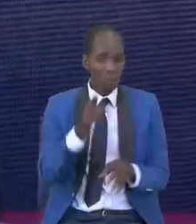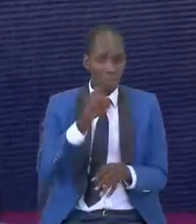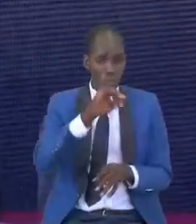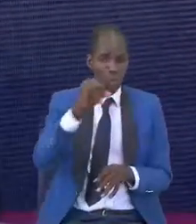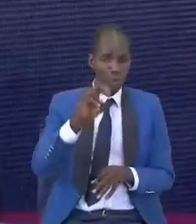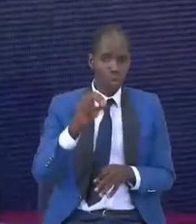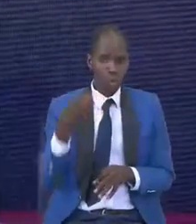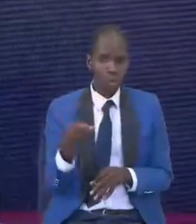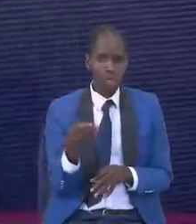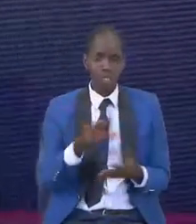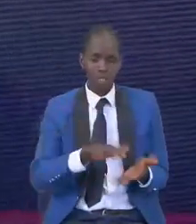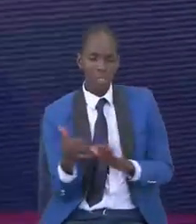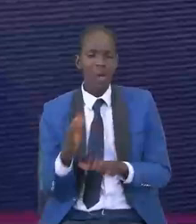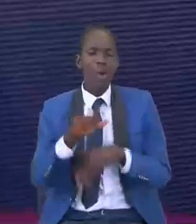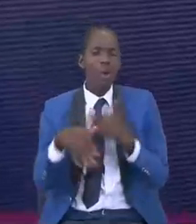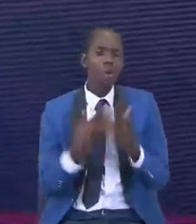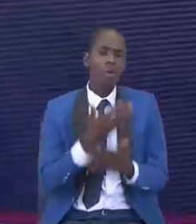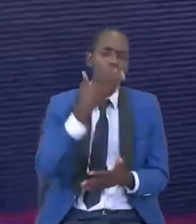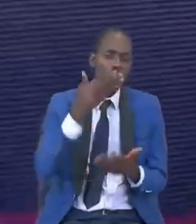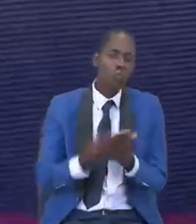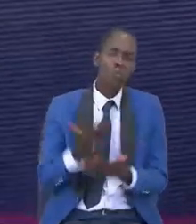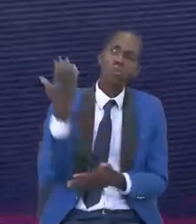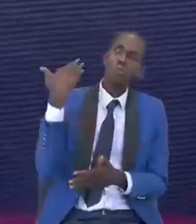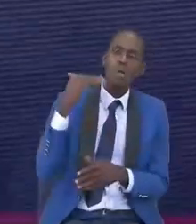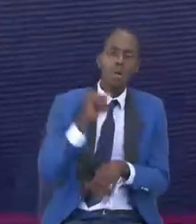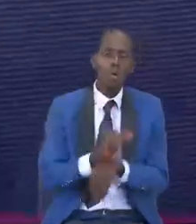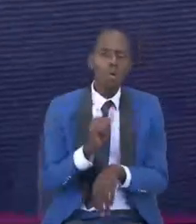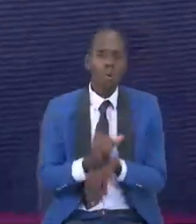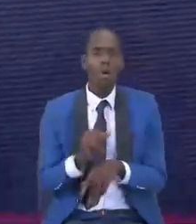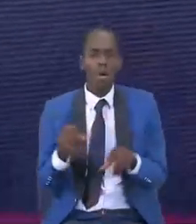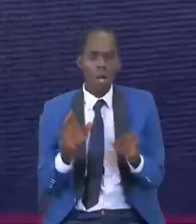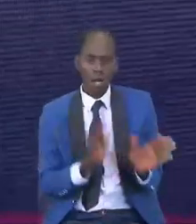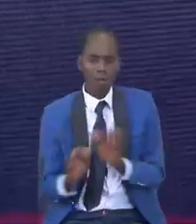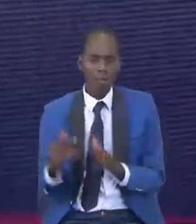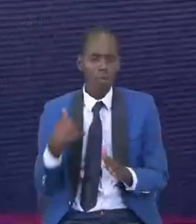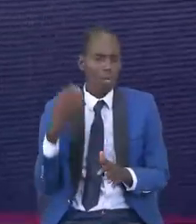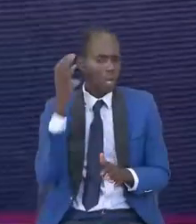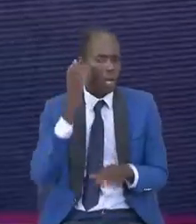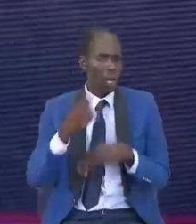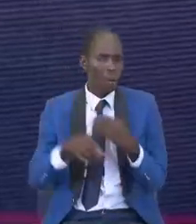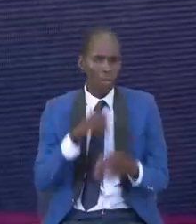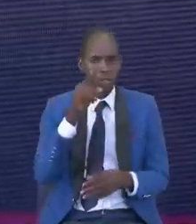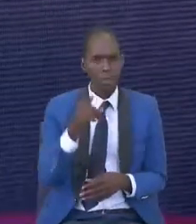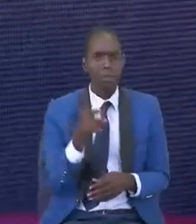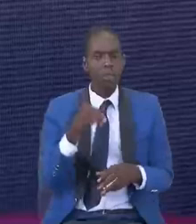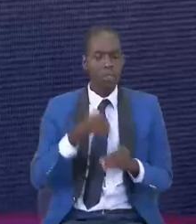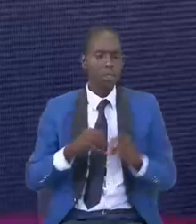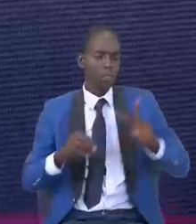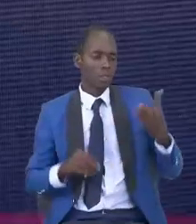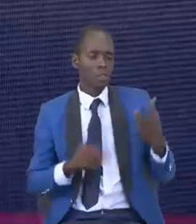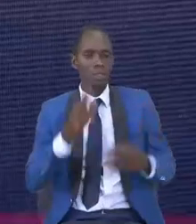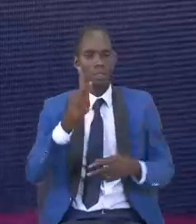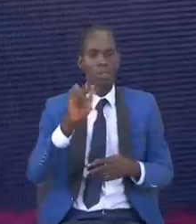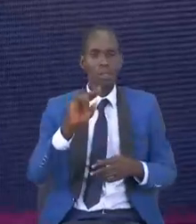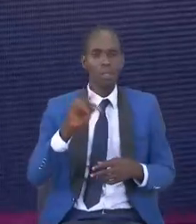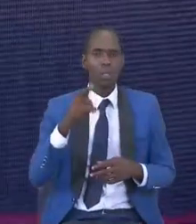choses que tu as faites dans ta vie, selon l'histoire que nous lisons sur toi, en 2 Rois, chapitre 14,